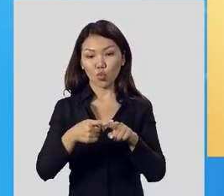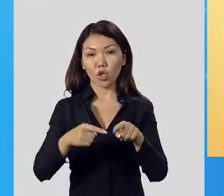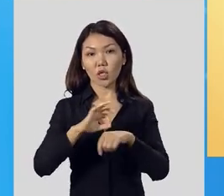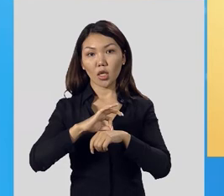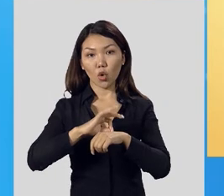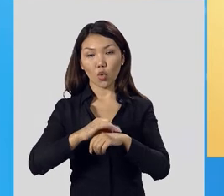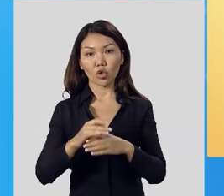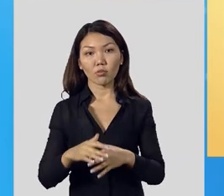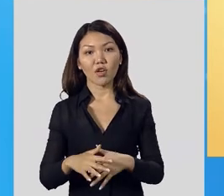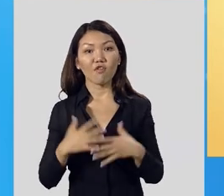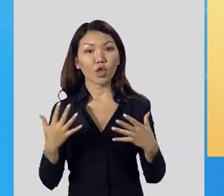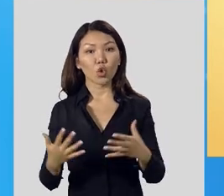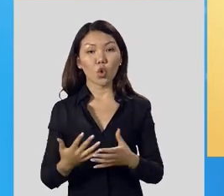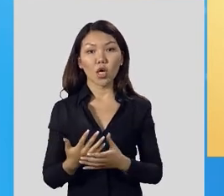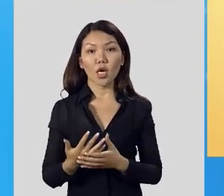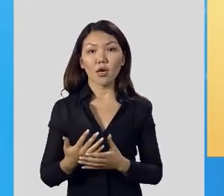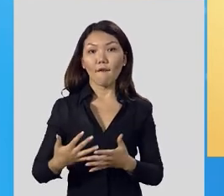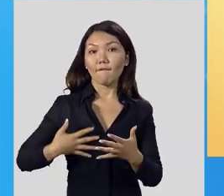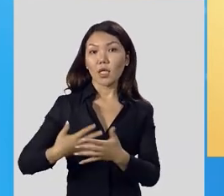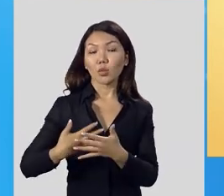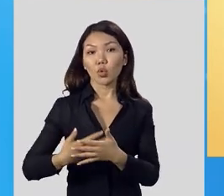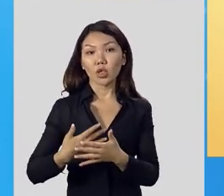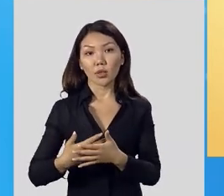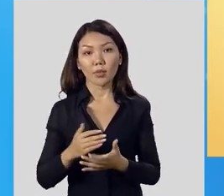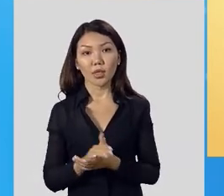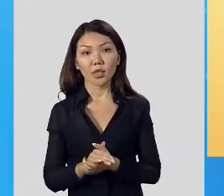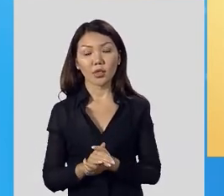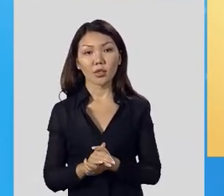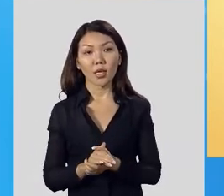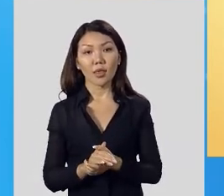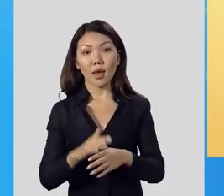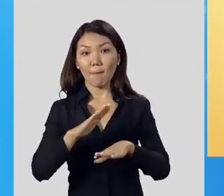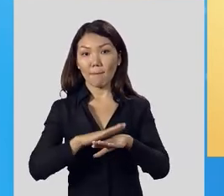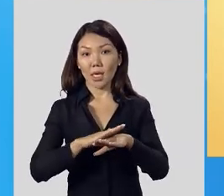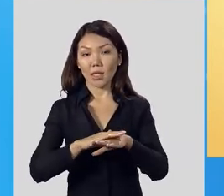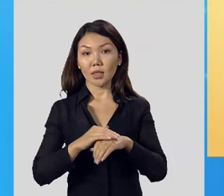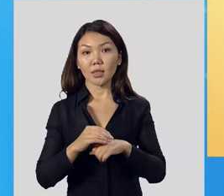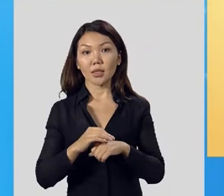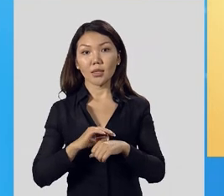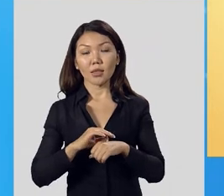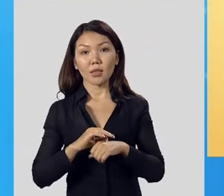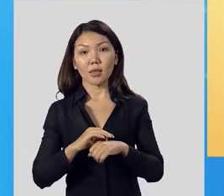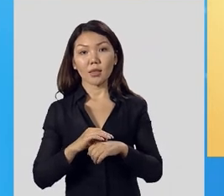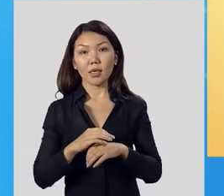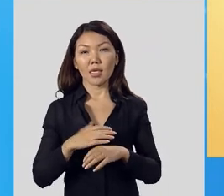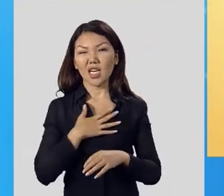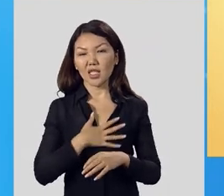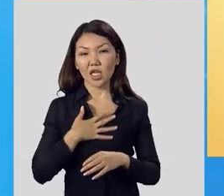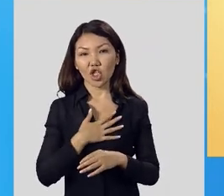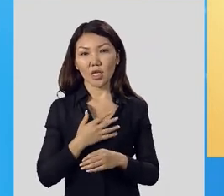высокой возбудимости вегетативной нервной системы на месте раздражения появляется красная